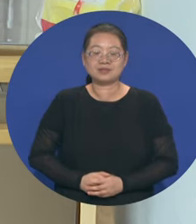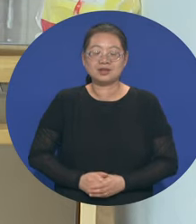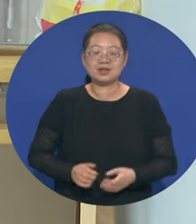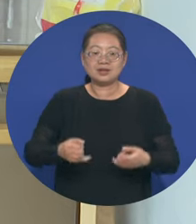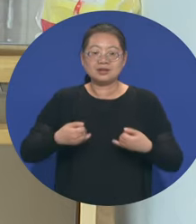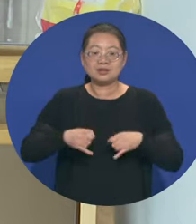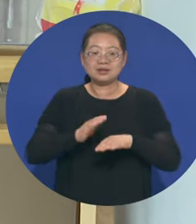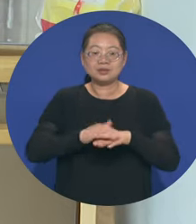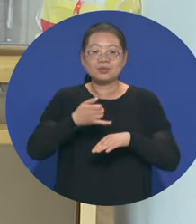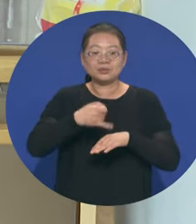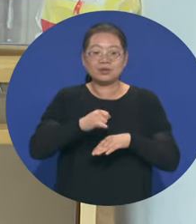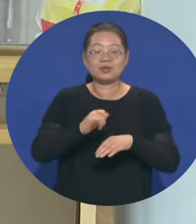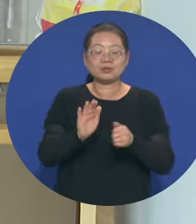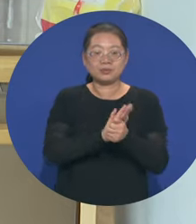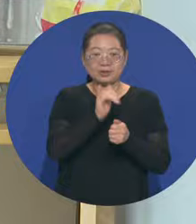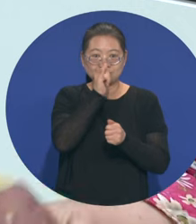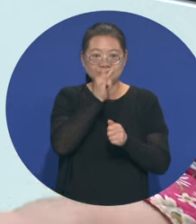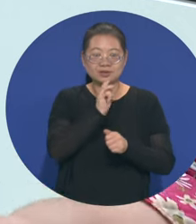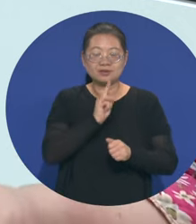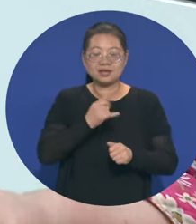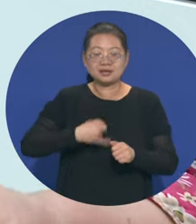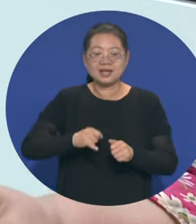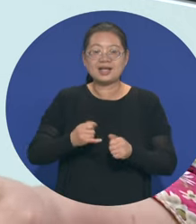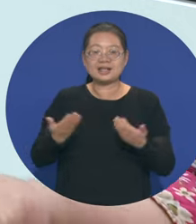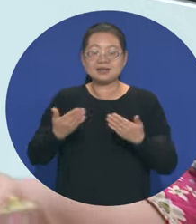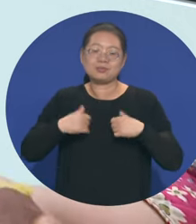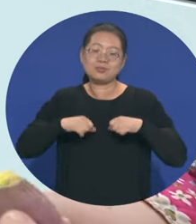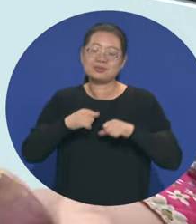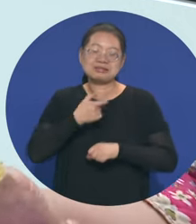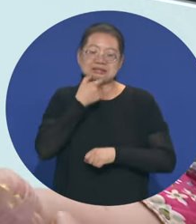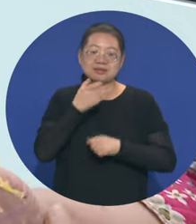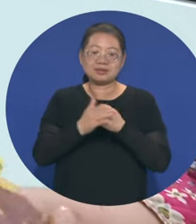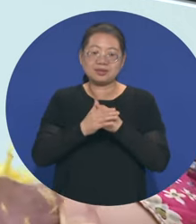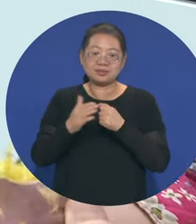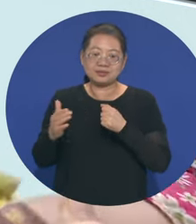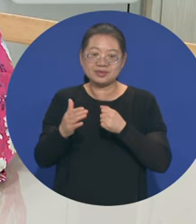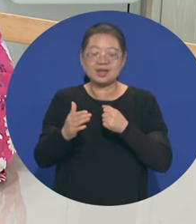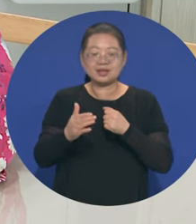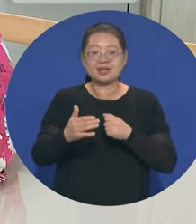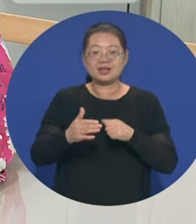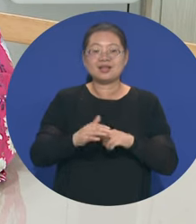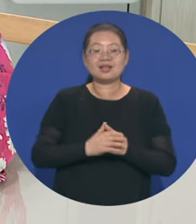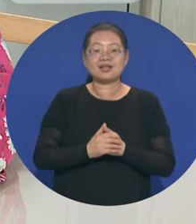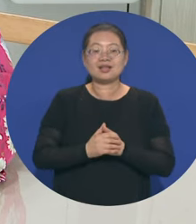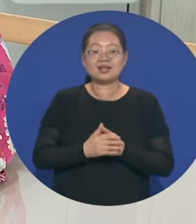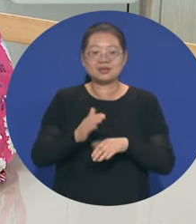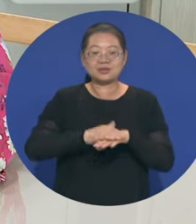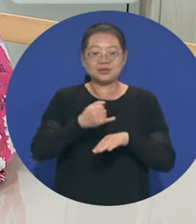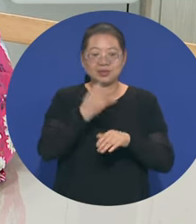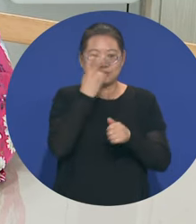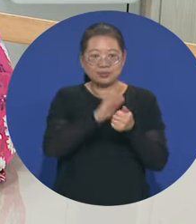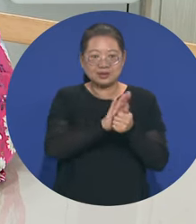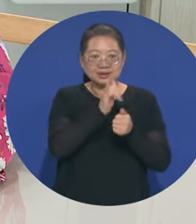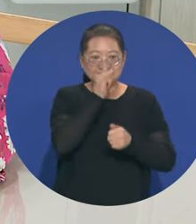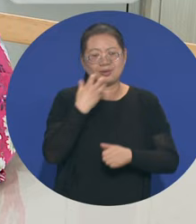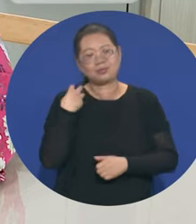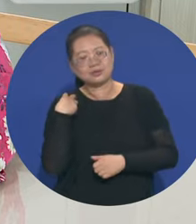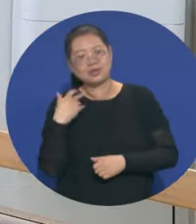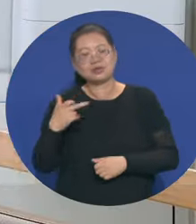쌍둥이 손녀를 돌봐주고 있는 송성희 씨. 딸이 일을 포기하지 않았으면 하는 마음에서 시작했지만 부담이 될 때도